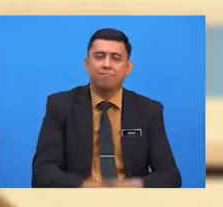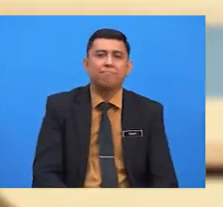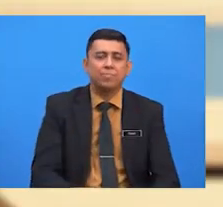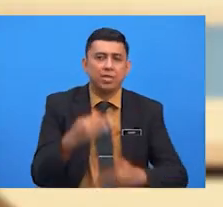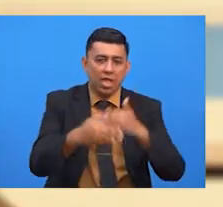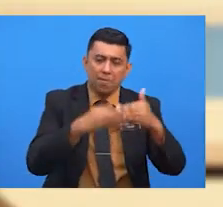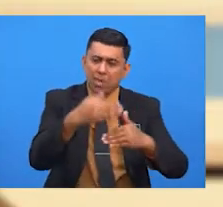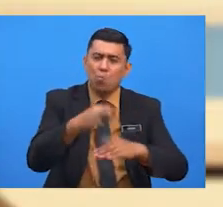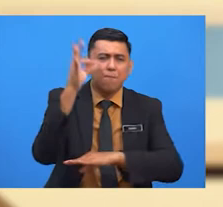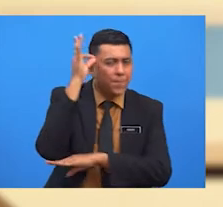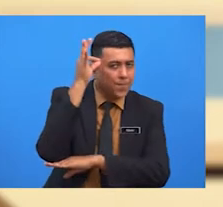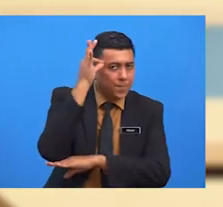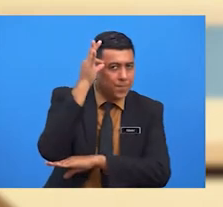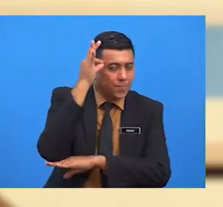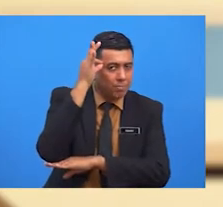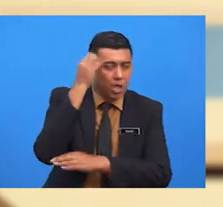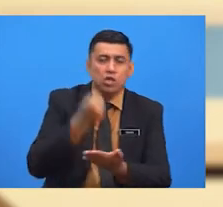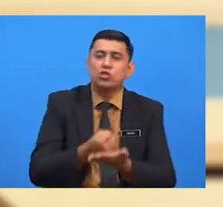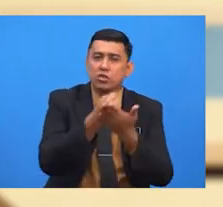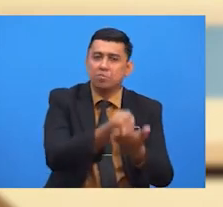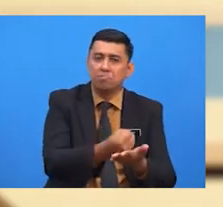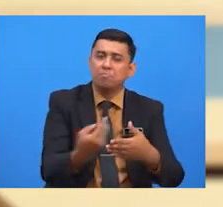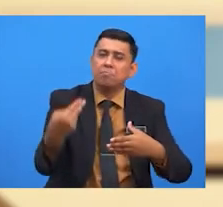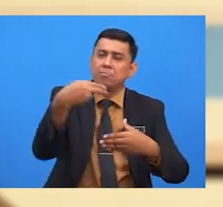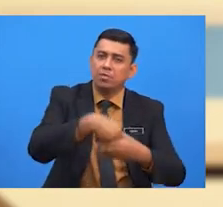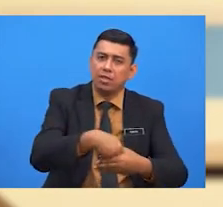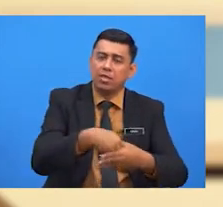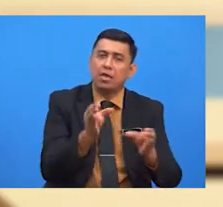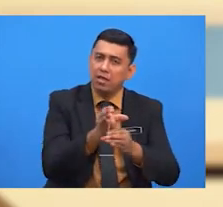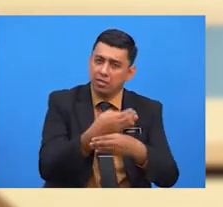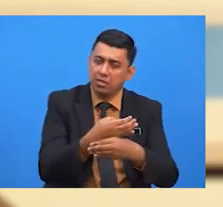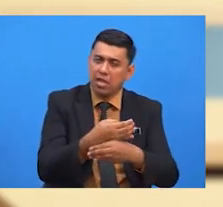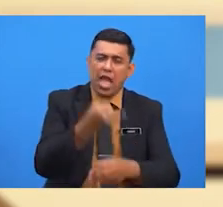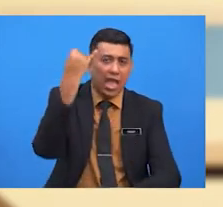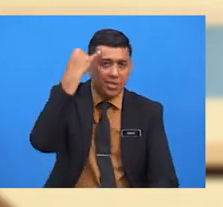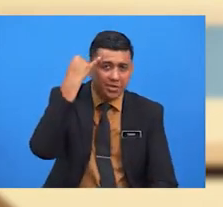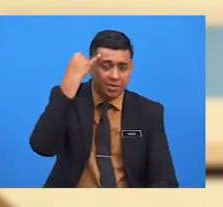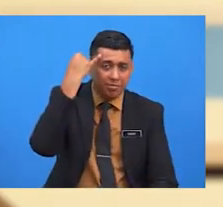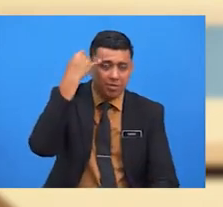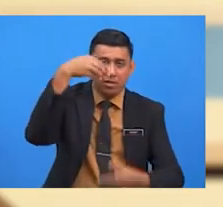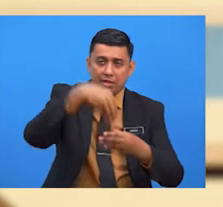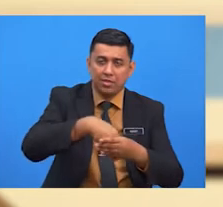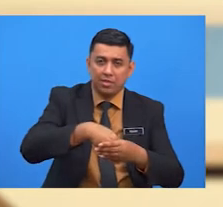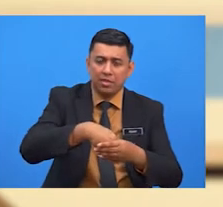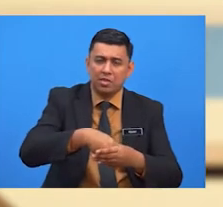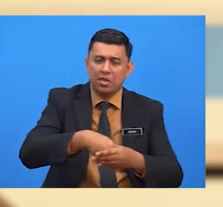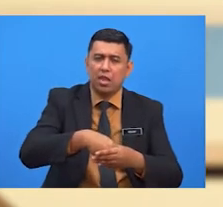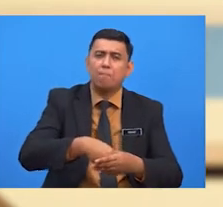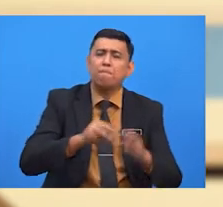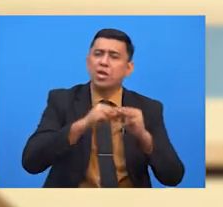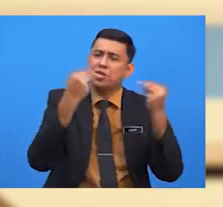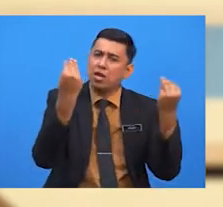Kemajuan pemikiran menyumbang kepada hasil ciptaan idea dalam kalangan